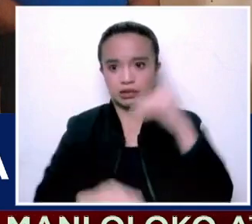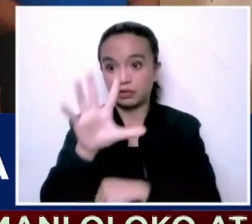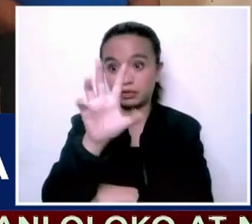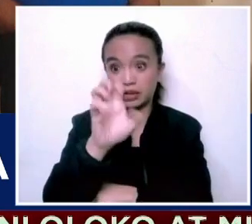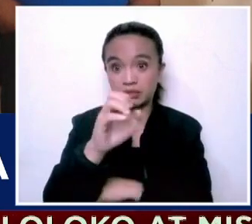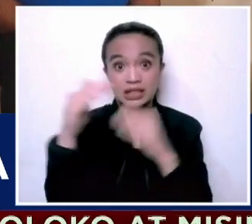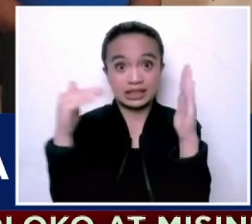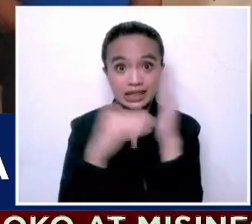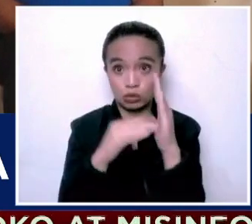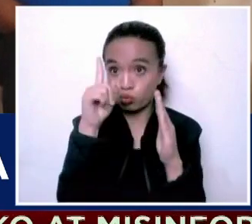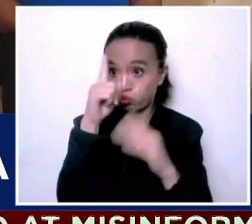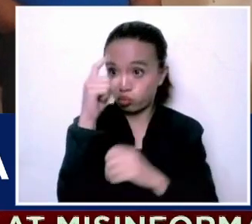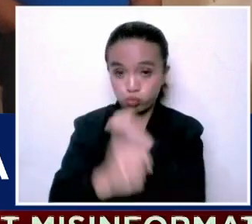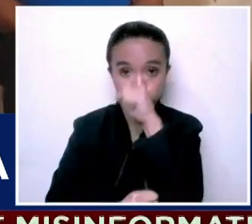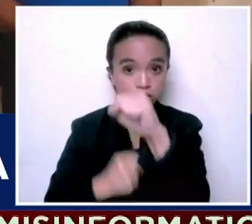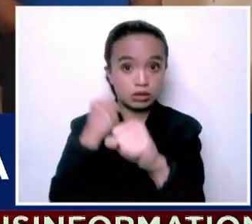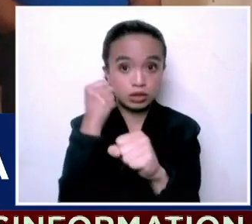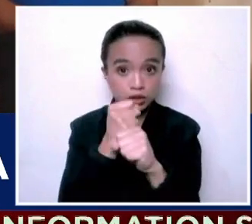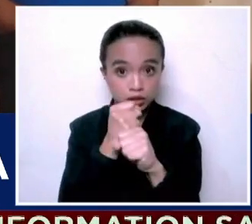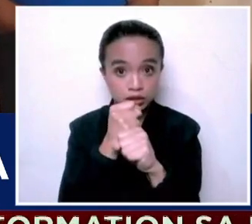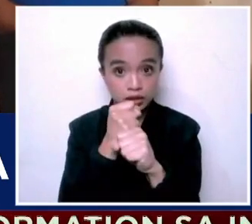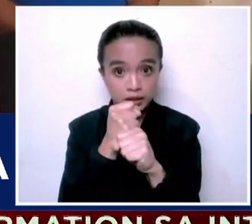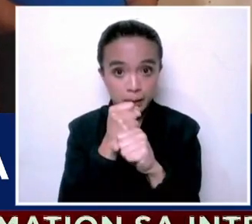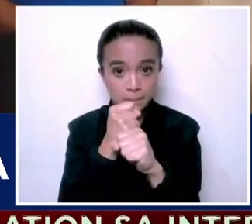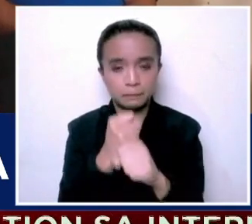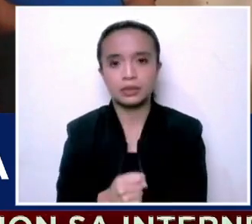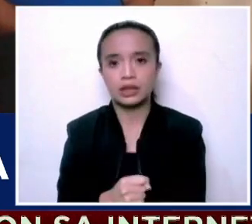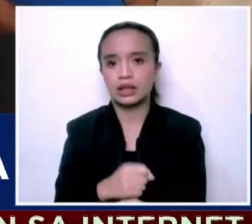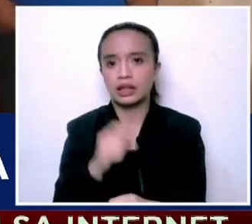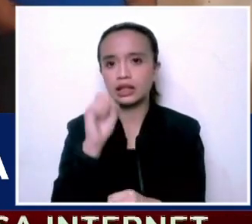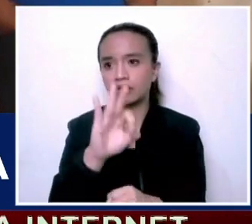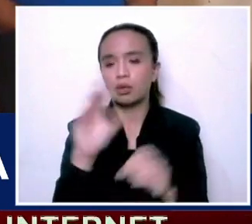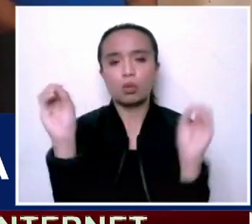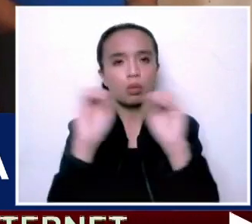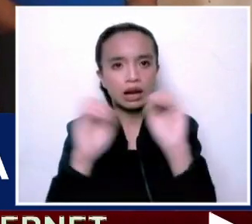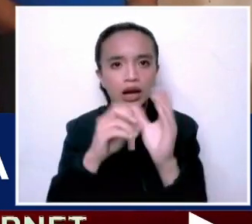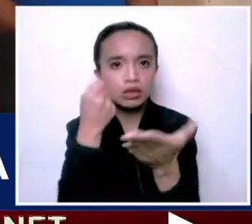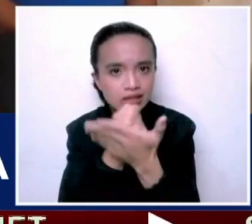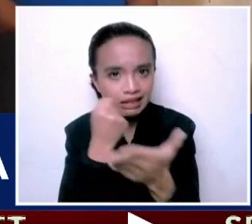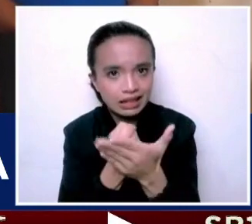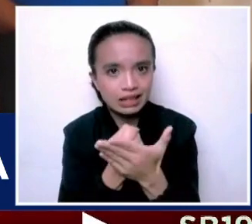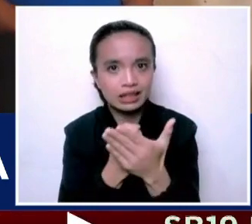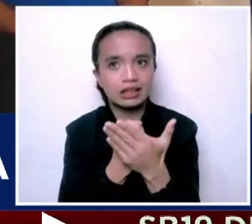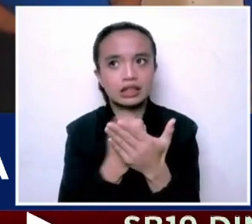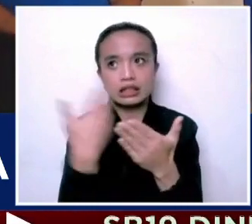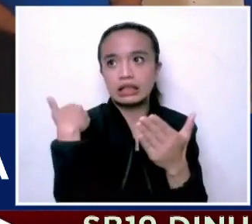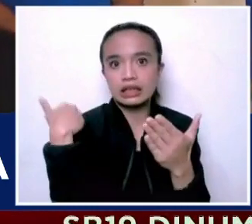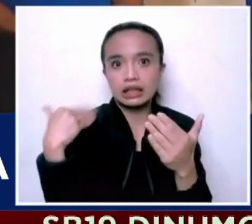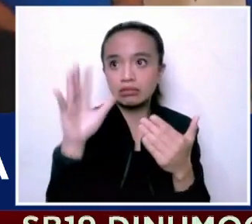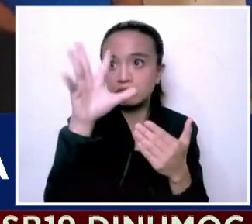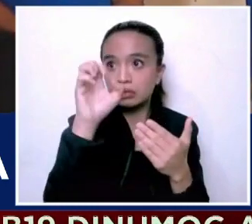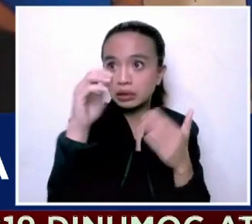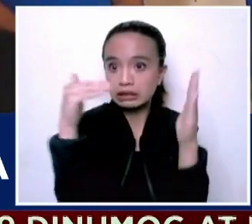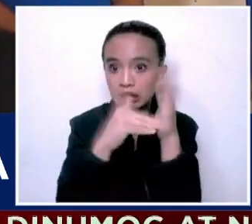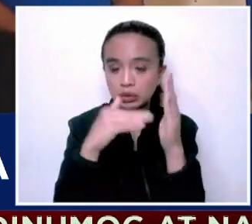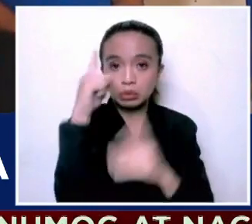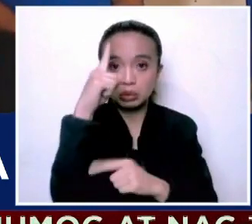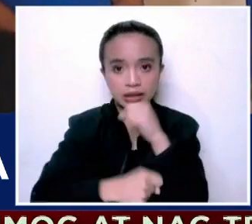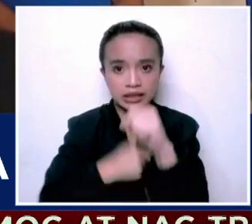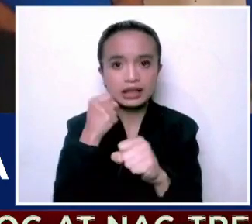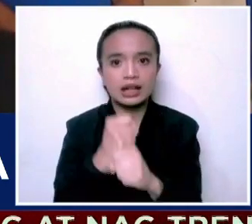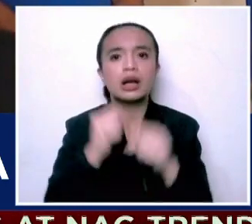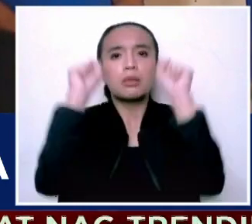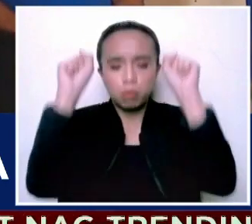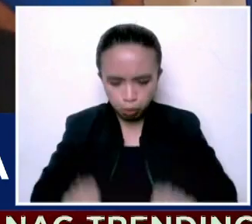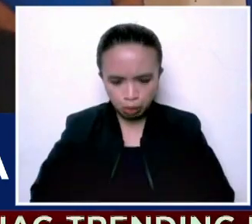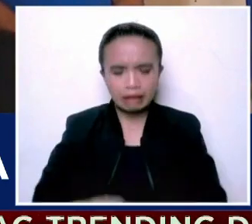a year, kung ang income ninyo or wala kayong income na less than 500,000 a year, pwede yung libre